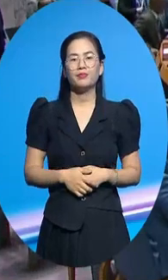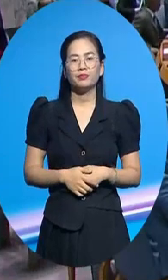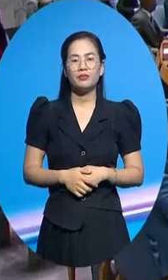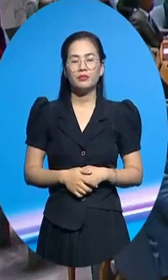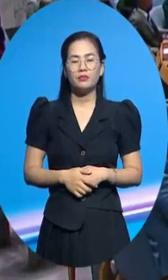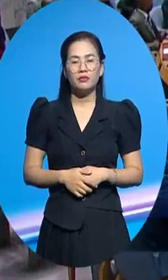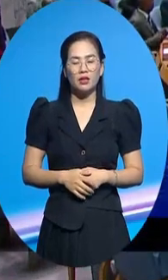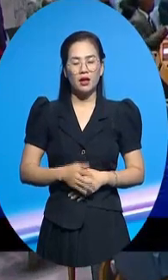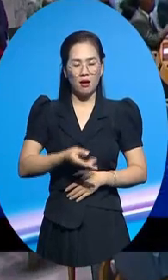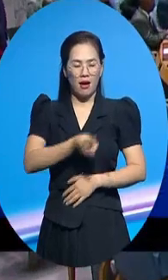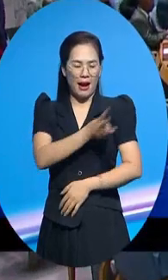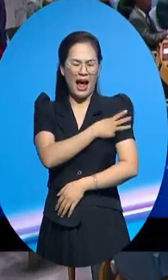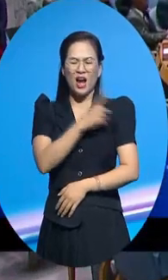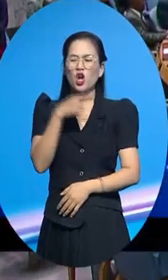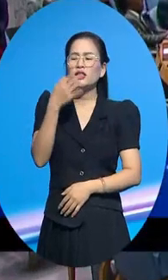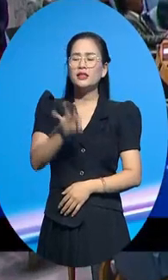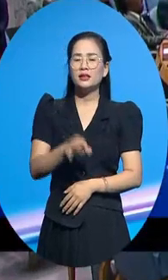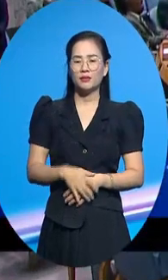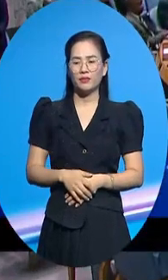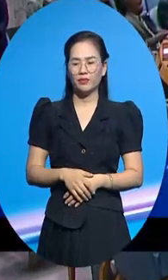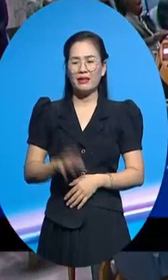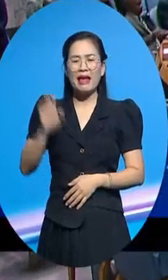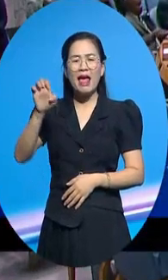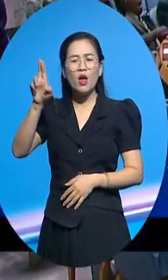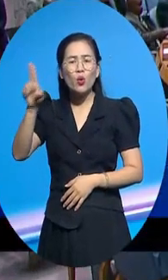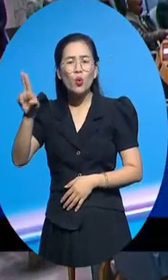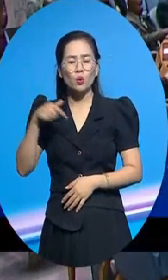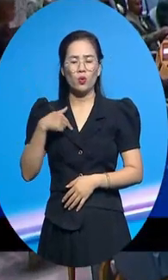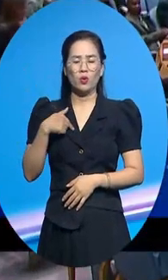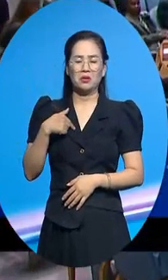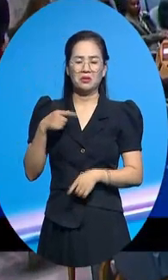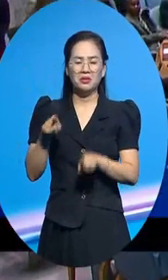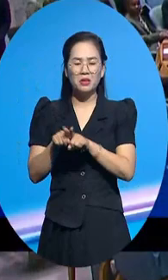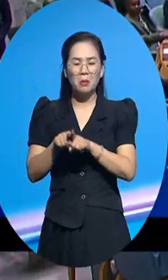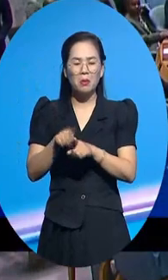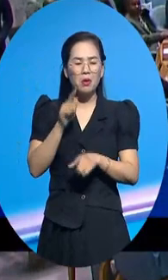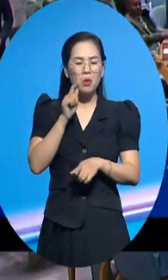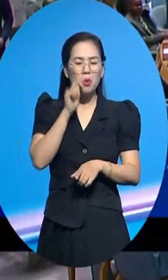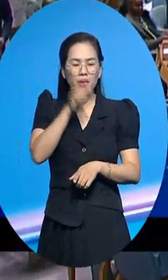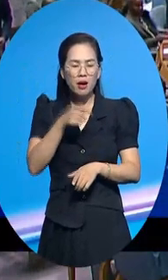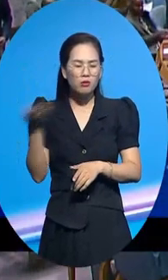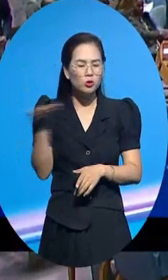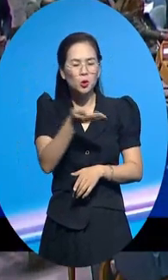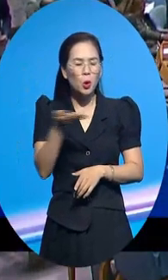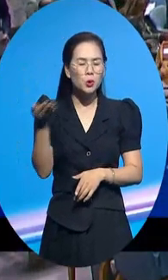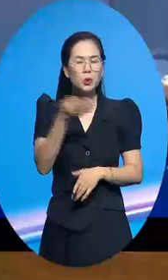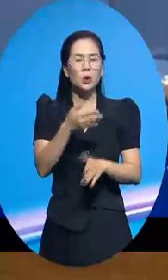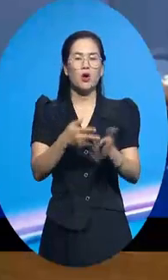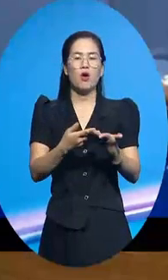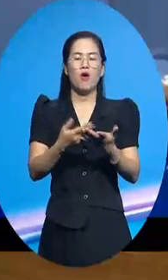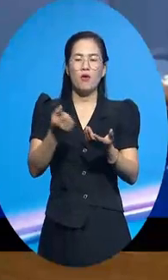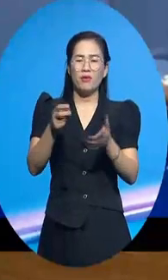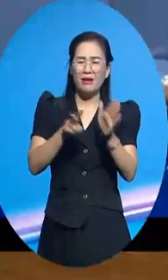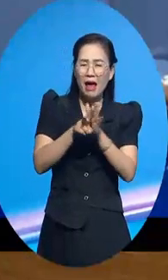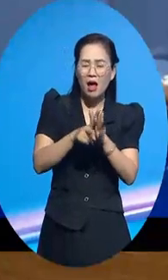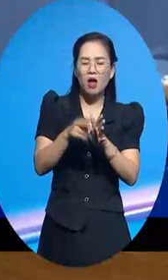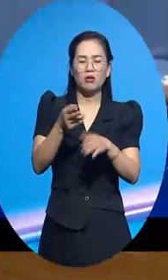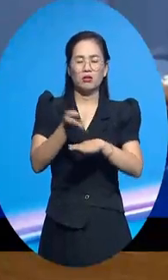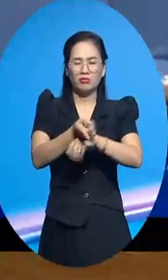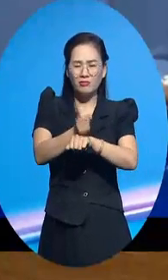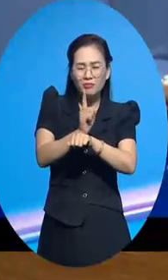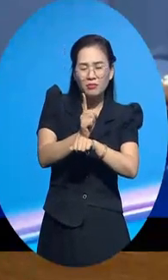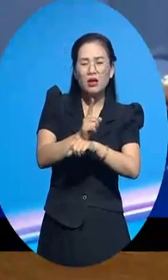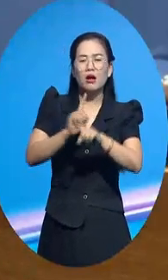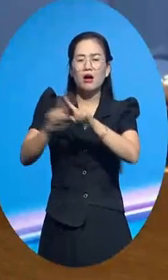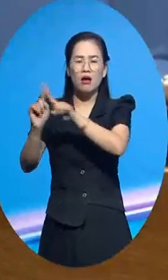Đại sứ Nga tại Liên Hiệp Quốc cho rằng, các nước phương Tây đang sử dụng Ukraine làm nơi thử nghiệm các loại vũ khí để kéo dài cuộc xung đột cho đến người